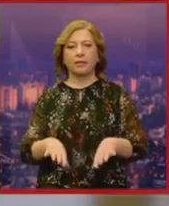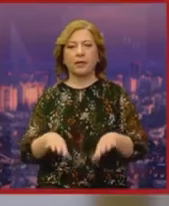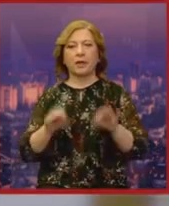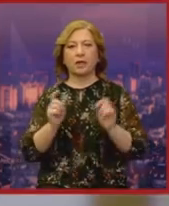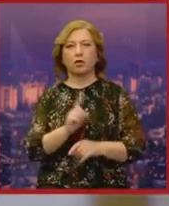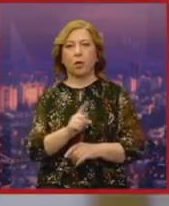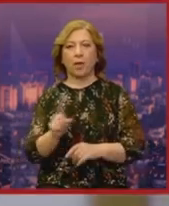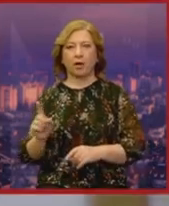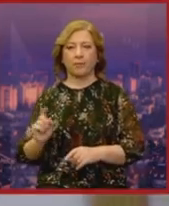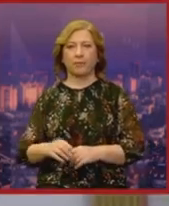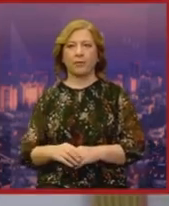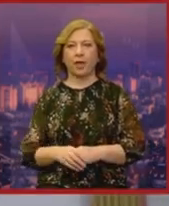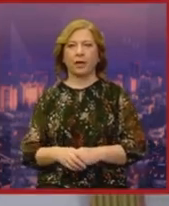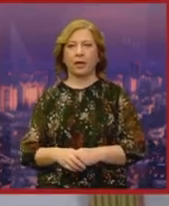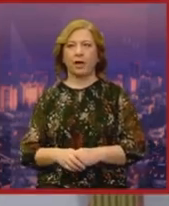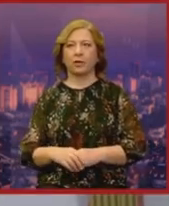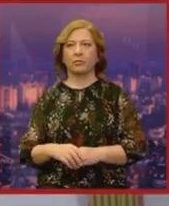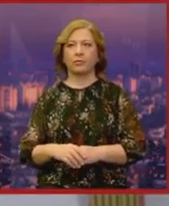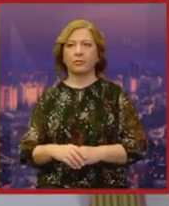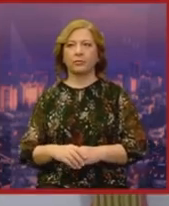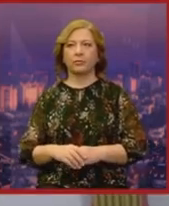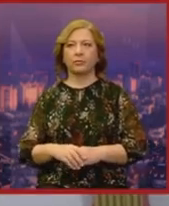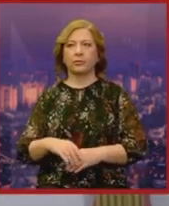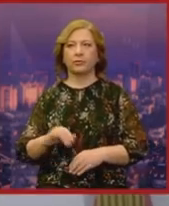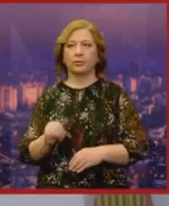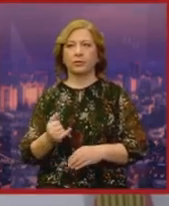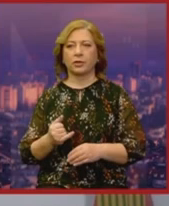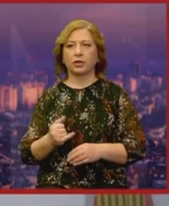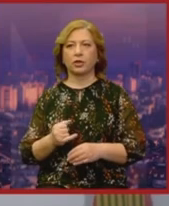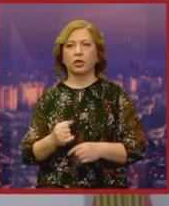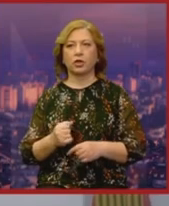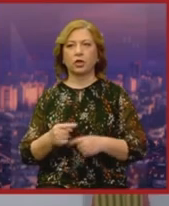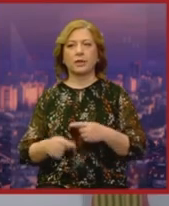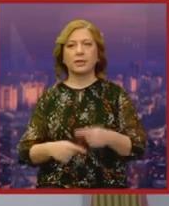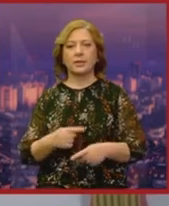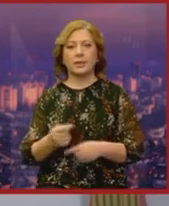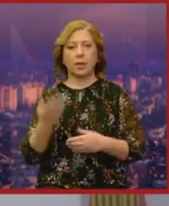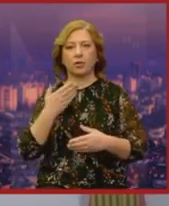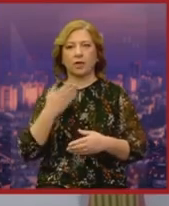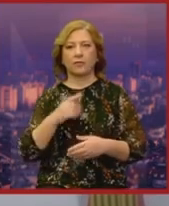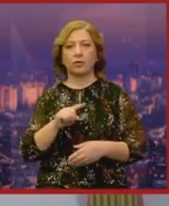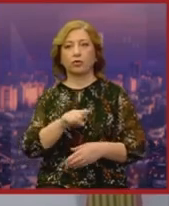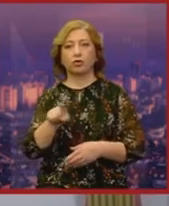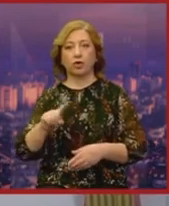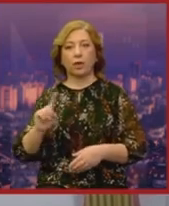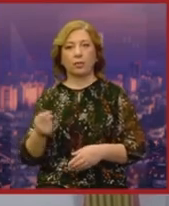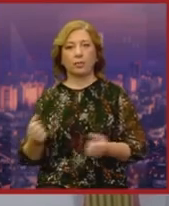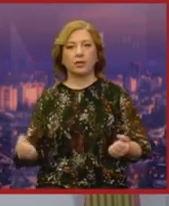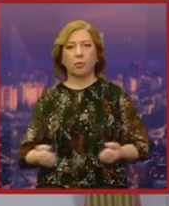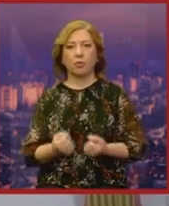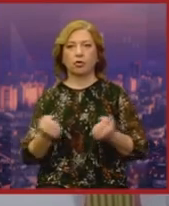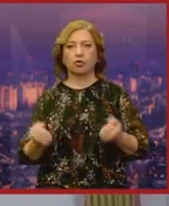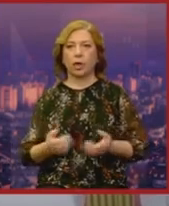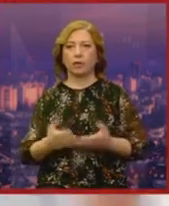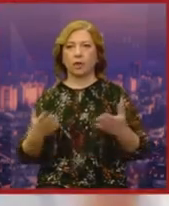fiecare în parte, inclusiv cei care sunt în sistemul de învățământ. Ei trebuie să muncească enorm pentru a se